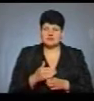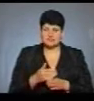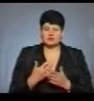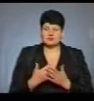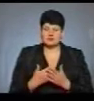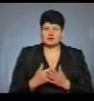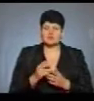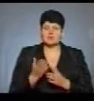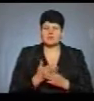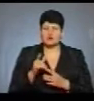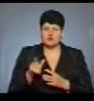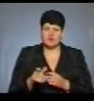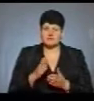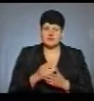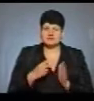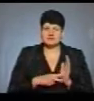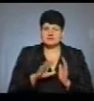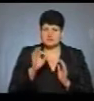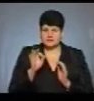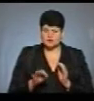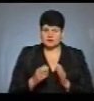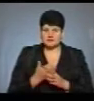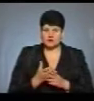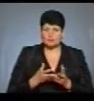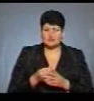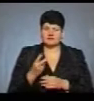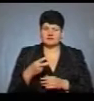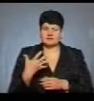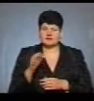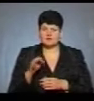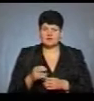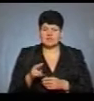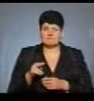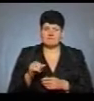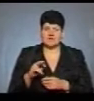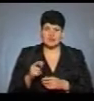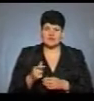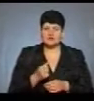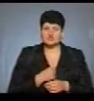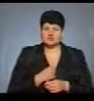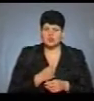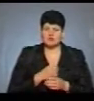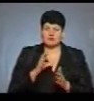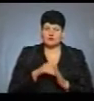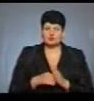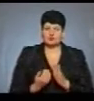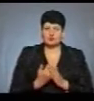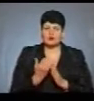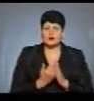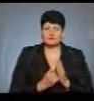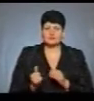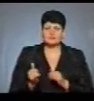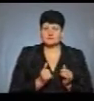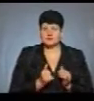якщо пільговик має 75% пільг, то платити тільки 25% пільг. На жаль, впровадження нового програмного забезпечення,